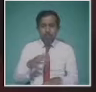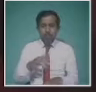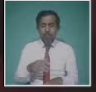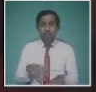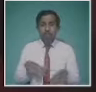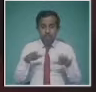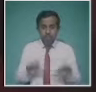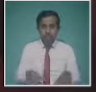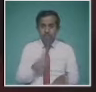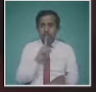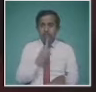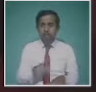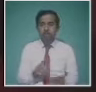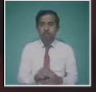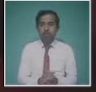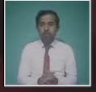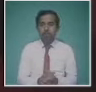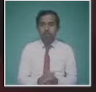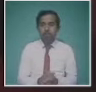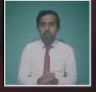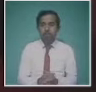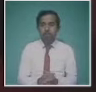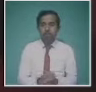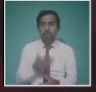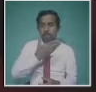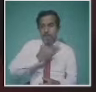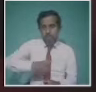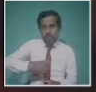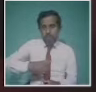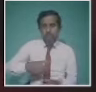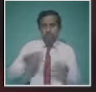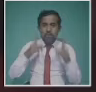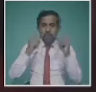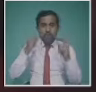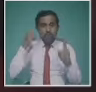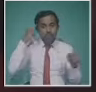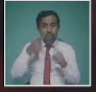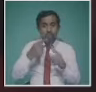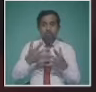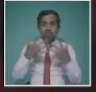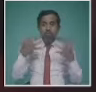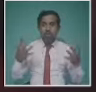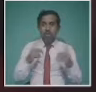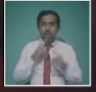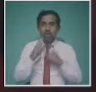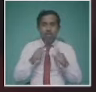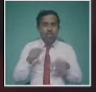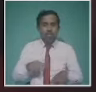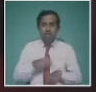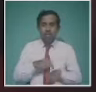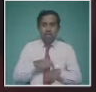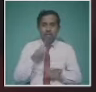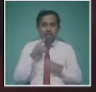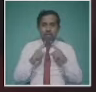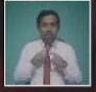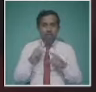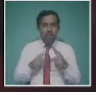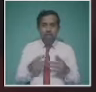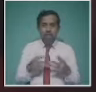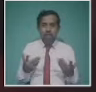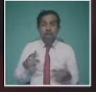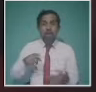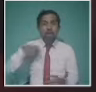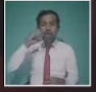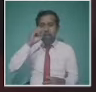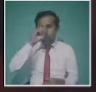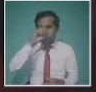අවසන් වශයෙන් මම සදාහන් කරනවා ක්‍රිකට් ක්‍රීඩාව ගැන ගොඩක් දේවල් කියන්න තියෙනවා මුත් මම දැන් ඒකට කතා කරන්න අවස්ථාව කරගන්නේ නැහැ හෙට